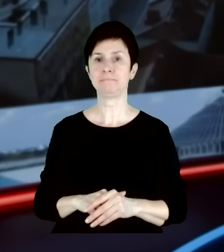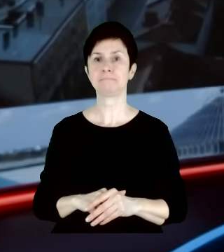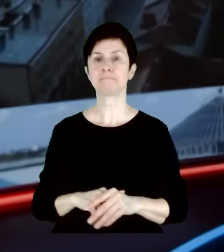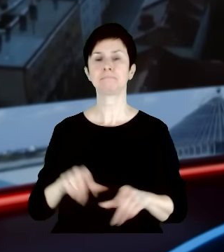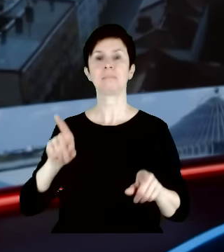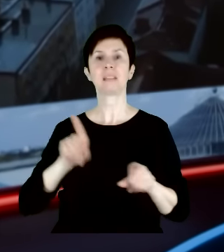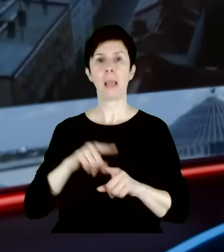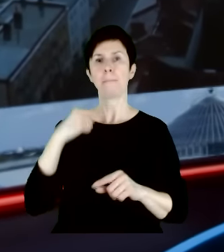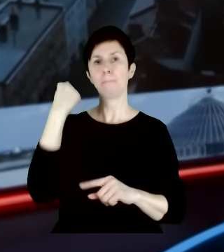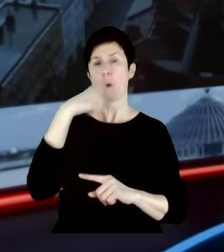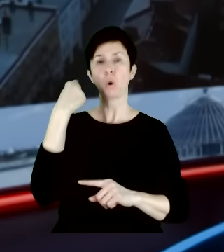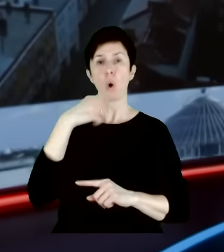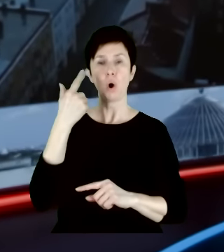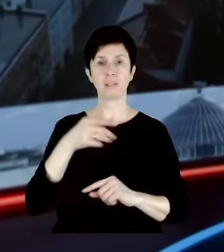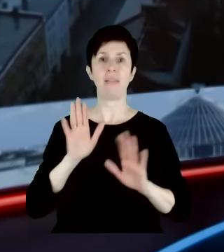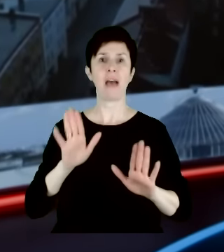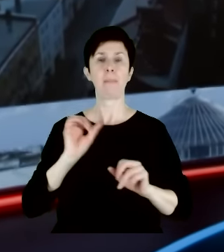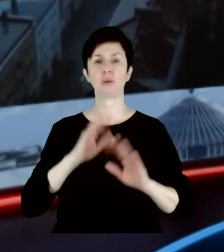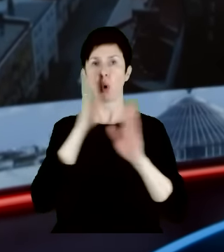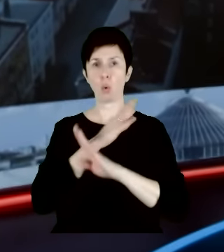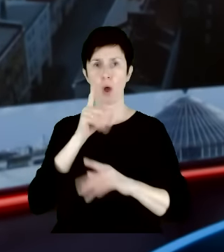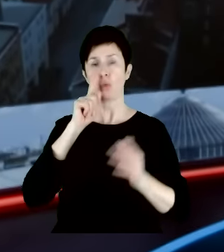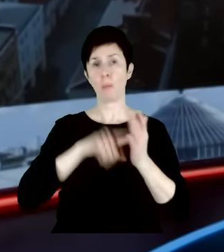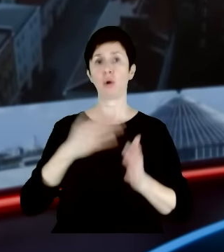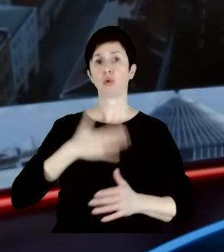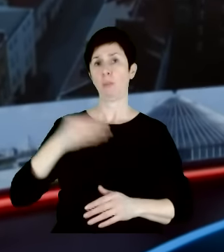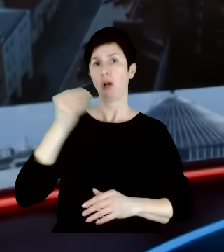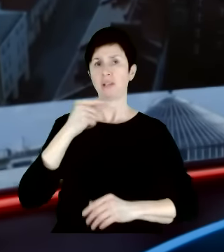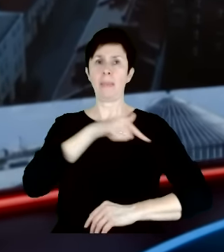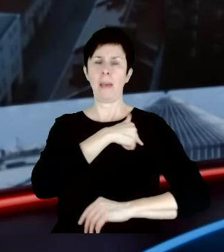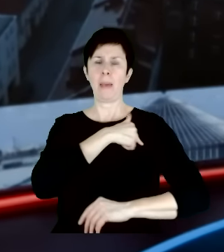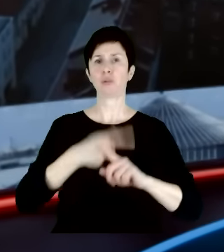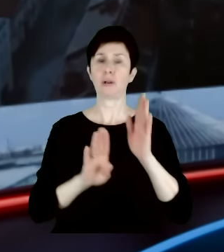teraz pogodowe mapy. Na razie będzie chłodniej, dopiero w weekend temperatura pójdzie w górę.